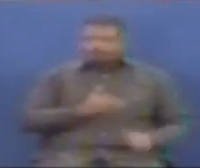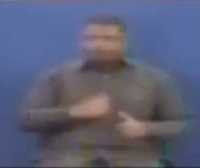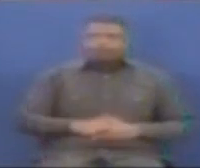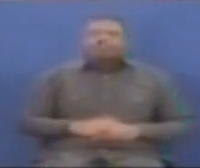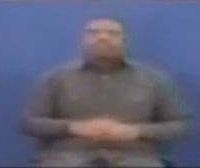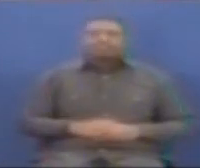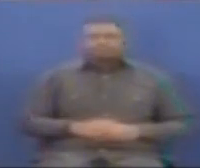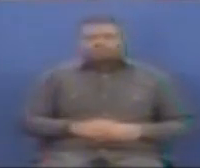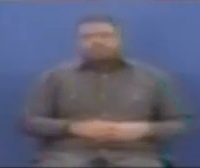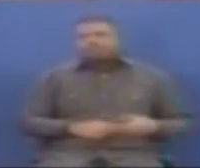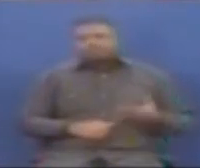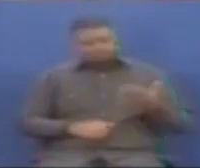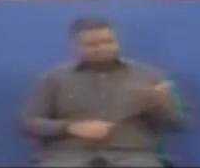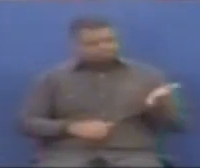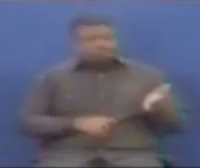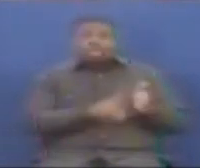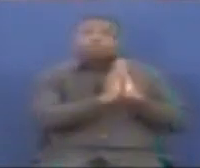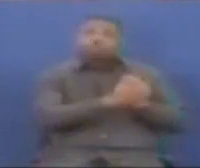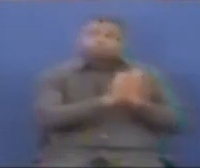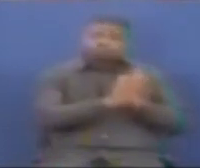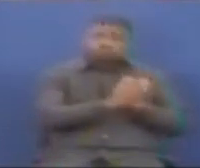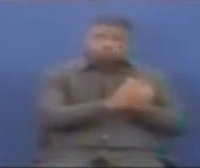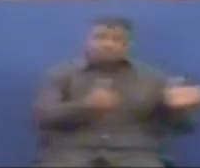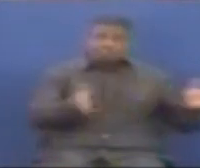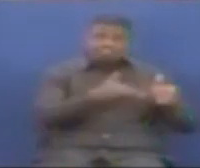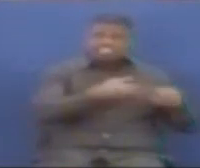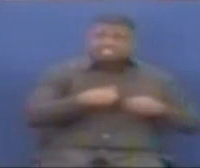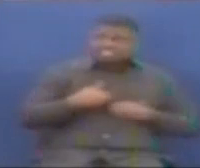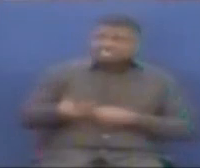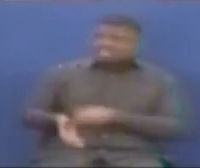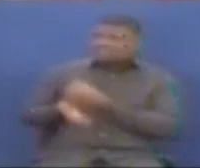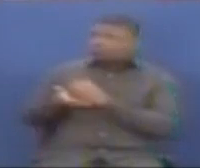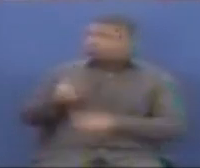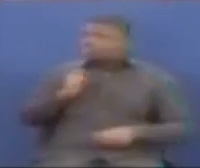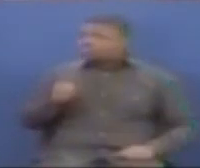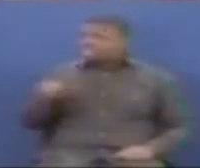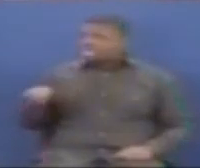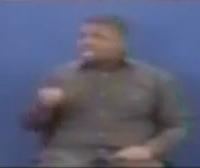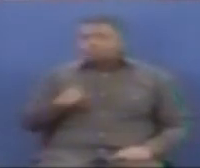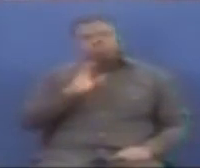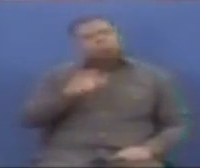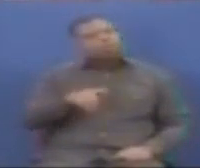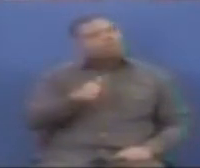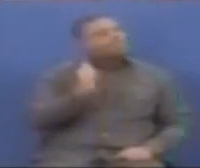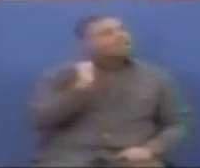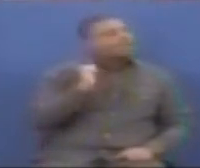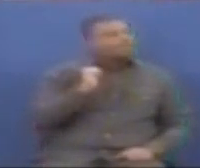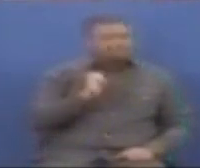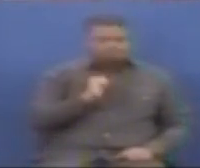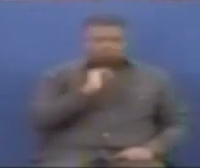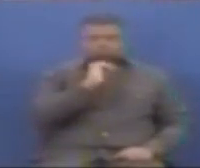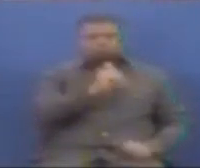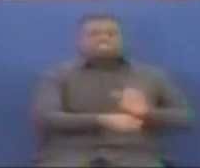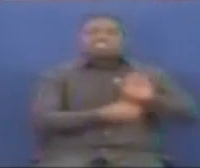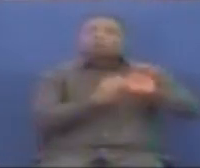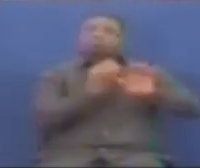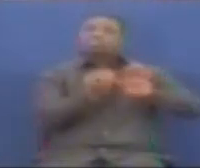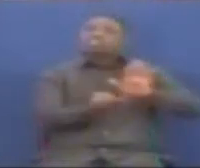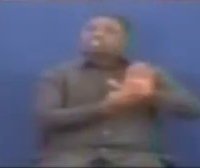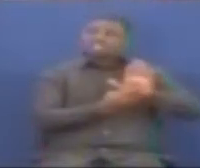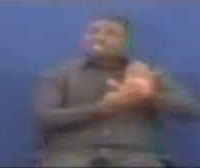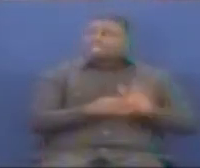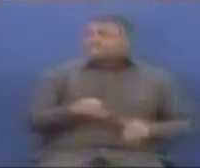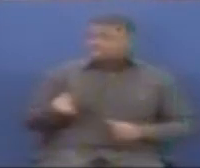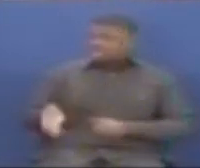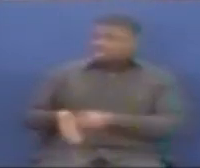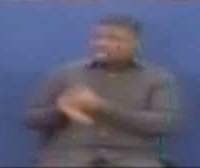nyongeza. Mheshimiwa Naibu Spika, nakushukuru kwa kunipa nafasi. Mheshimiwa Naibu Spika, mwaka jana mwezi wa 9 naibu waziri alifika